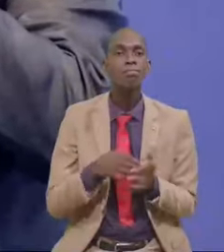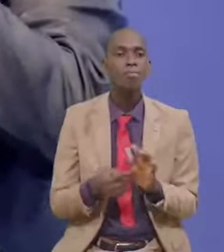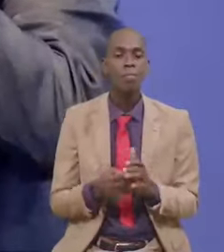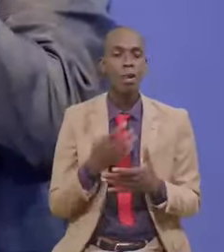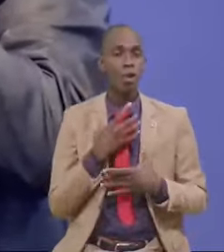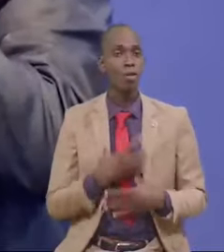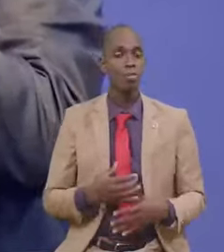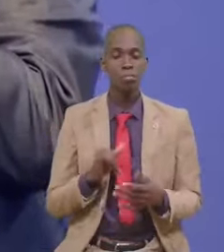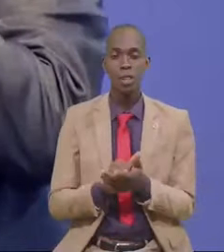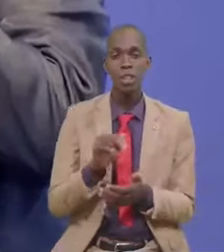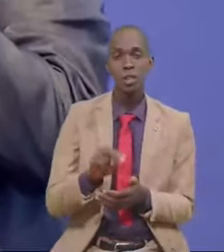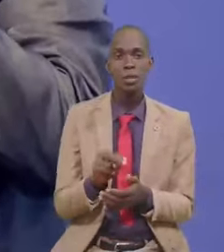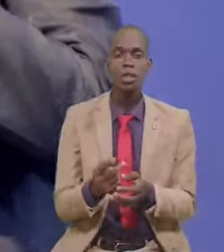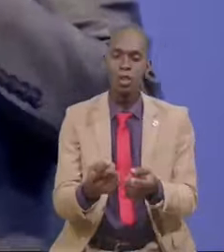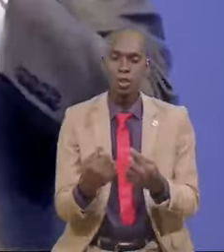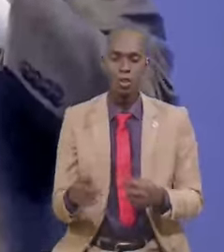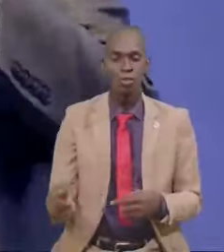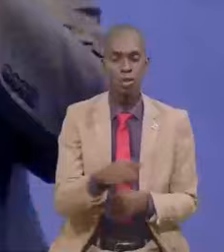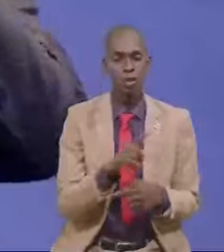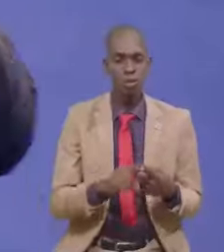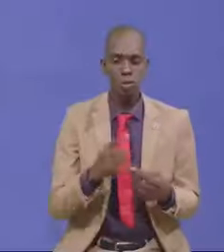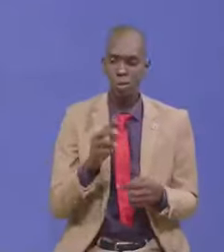venez aux eaux.